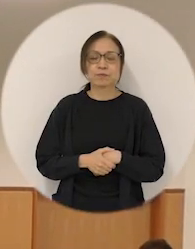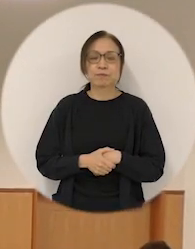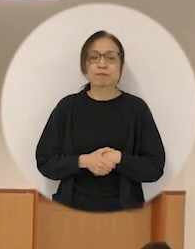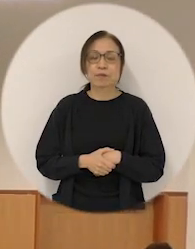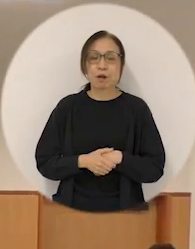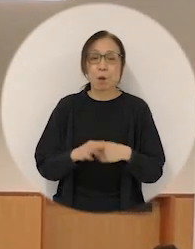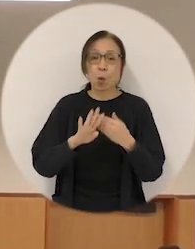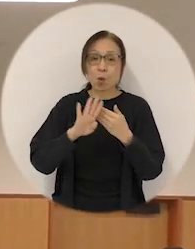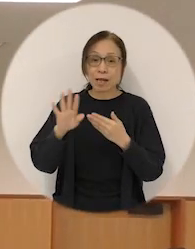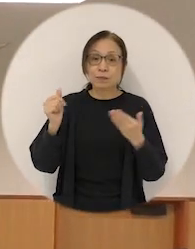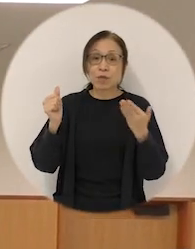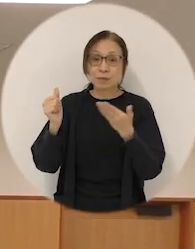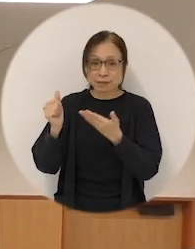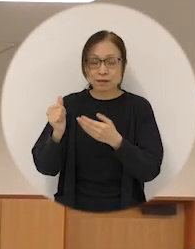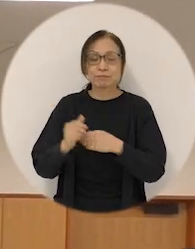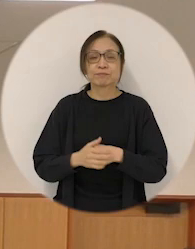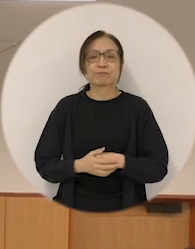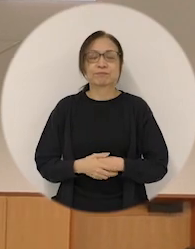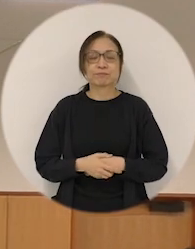他にご質問ございませんか。